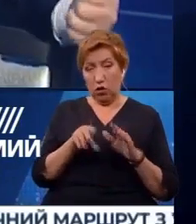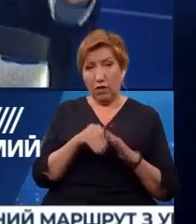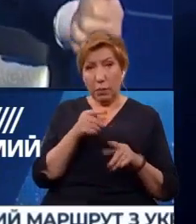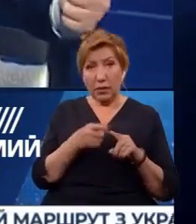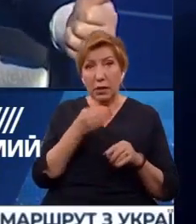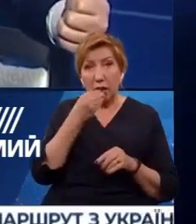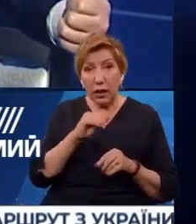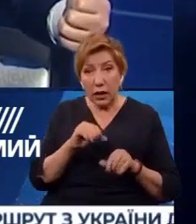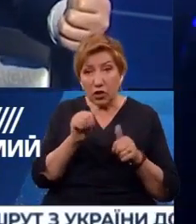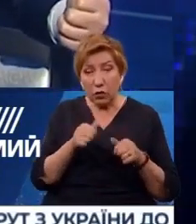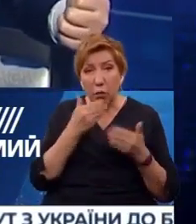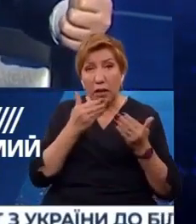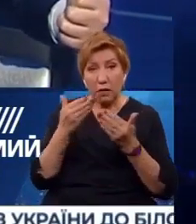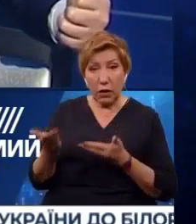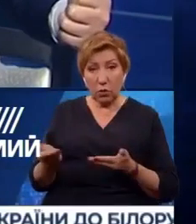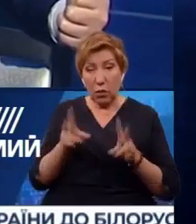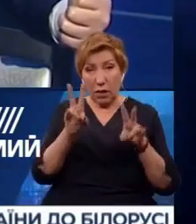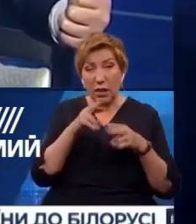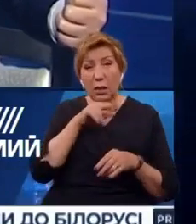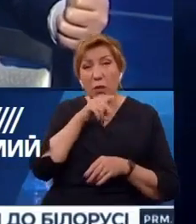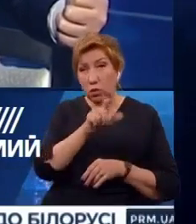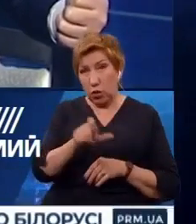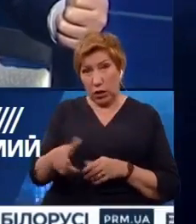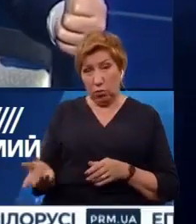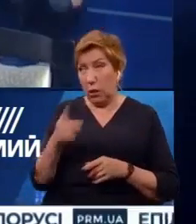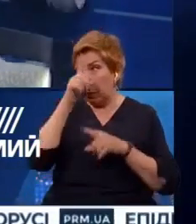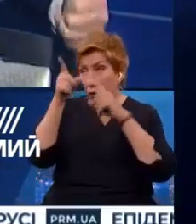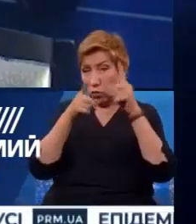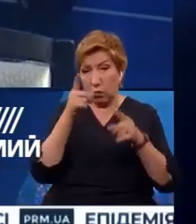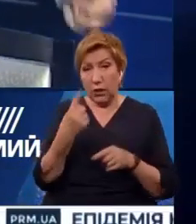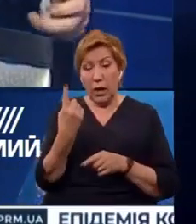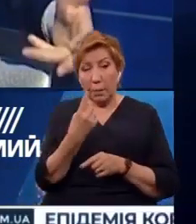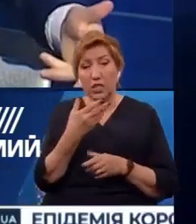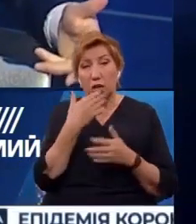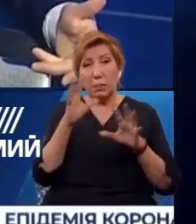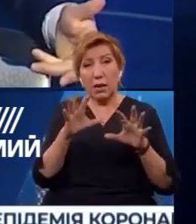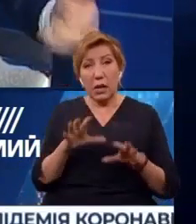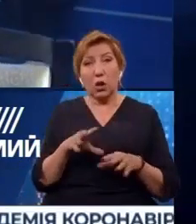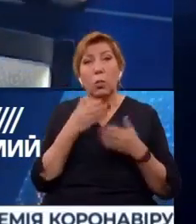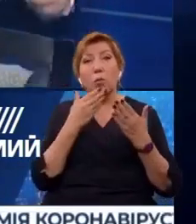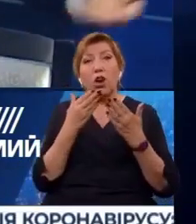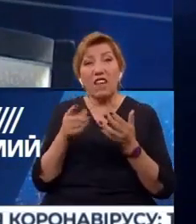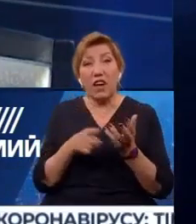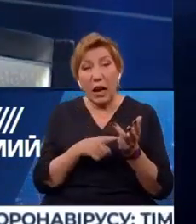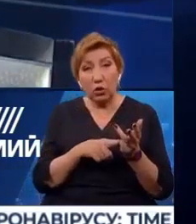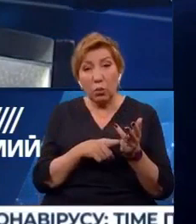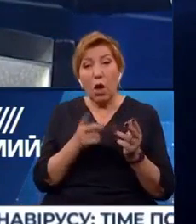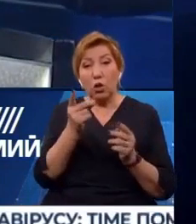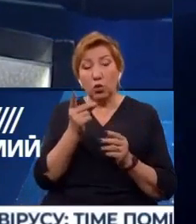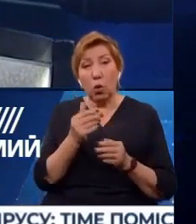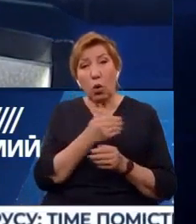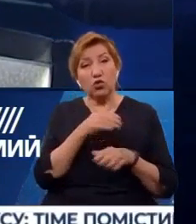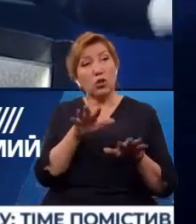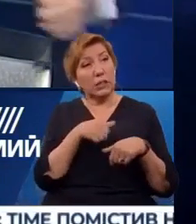– це найкраща форма референдуму. Не треба дурити людей і нічого придумати. Перше, нема закону про референдум. Друге, спочатку